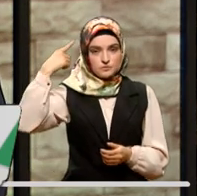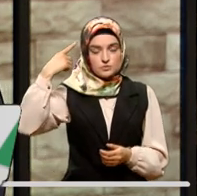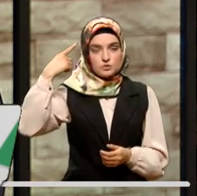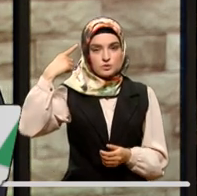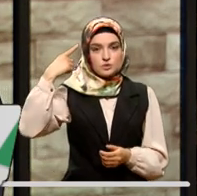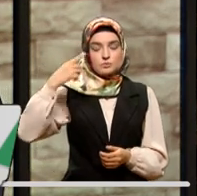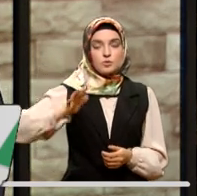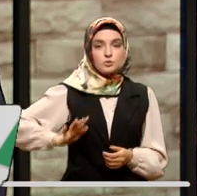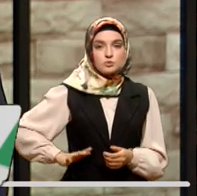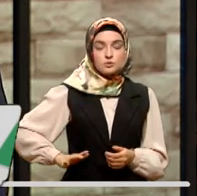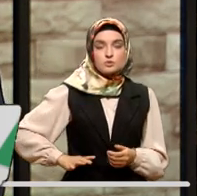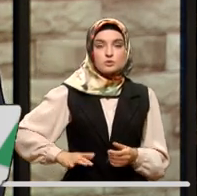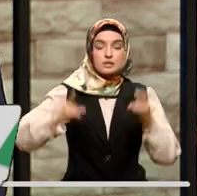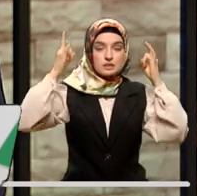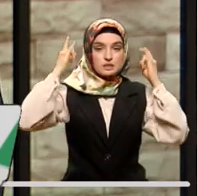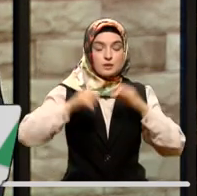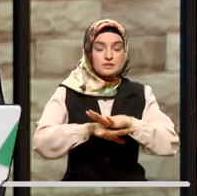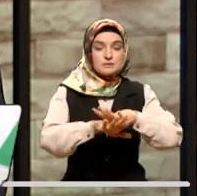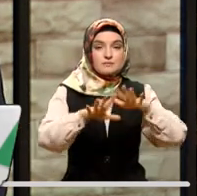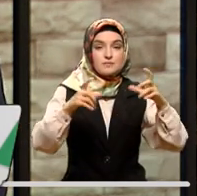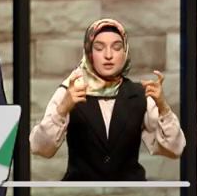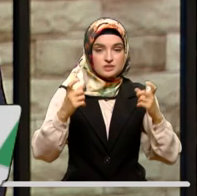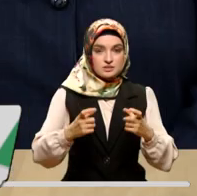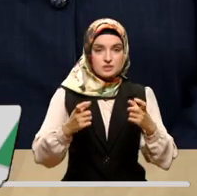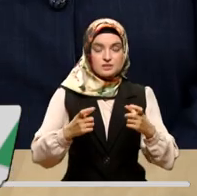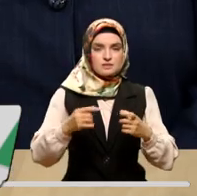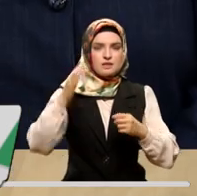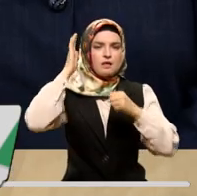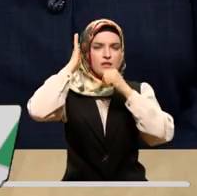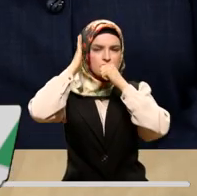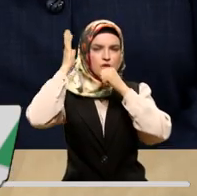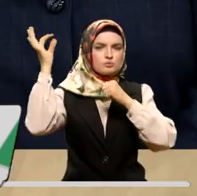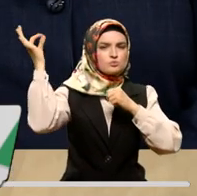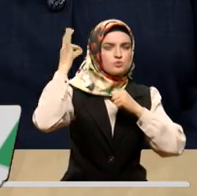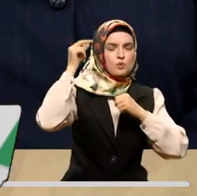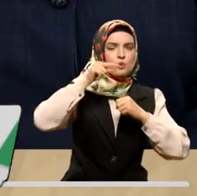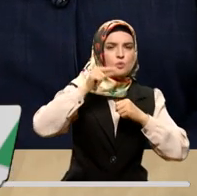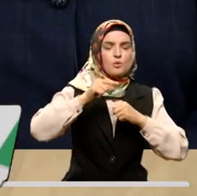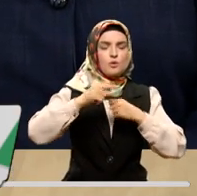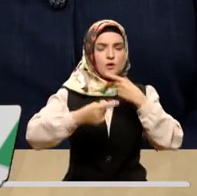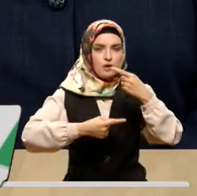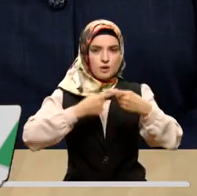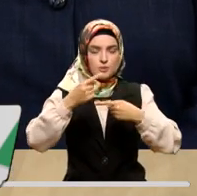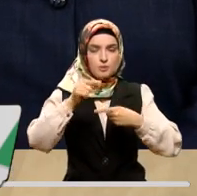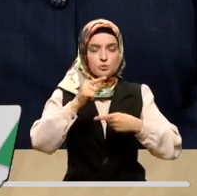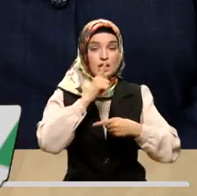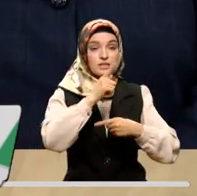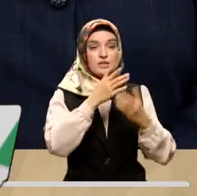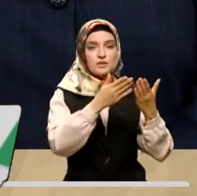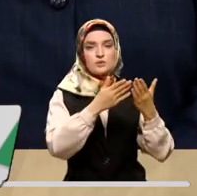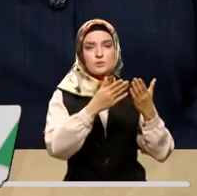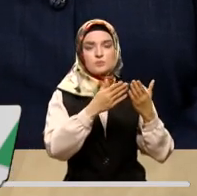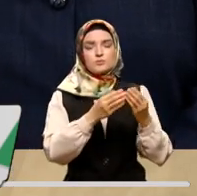caminin avlusunda ezanı duyacak. Caminin avlusuna gelen o amcalar, ki amcalara da buradan sesleniyorum, aman aman ne